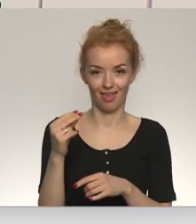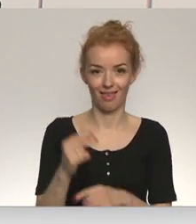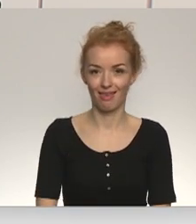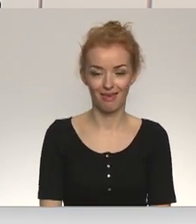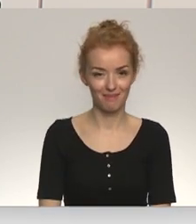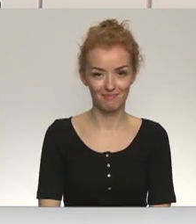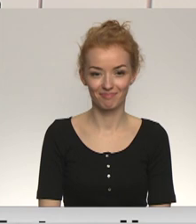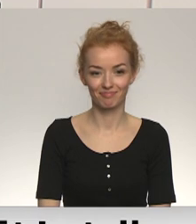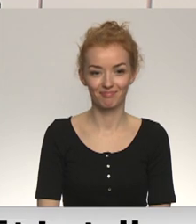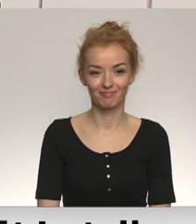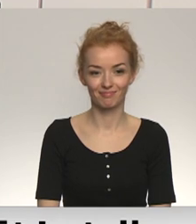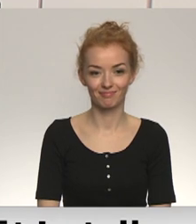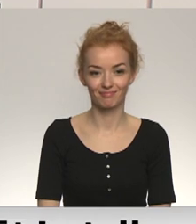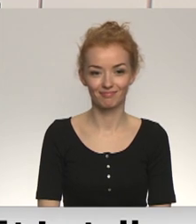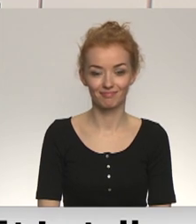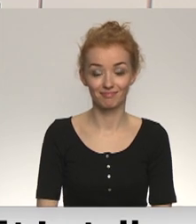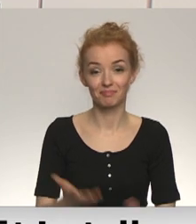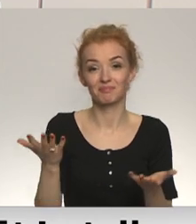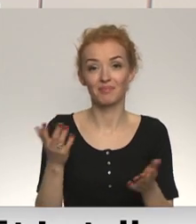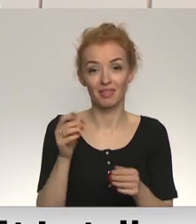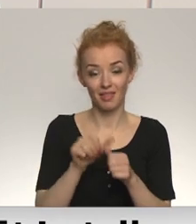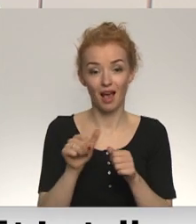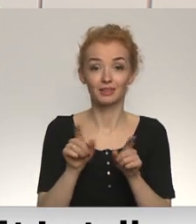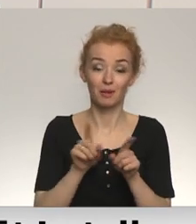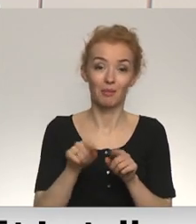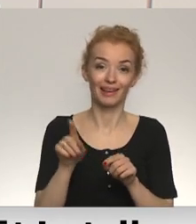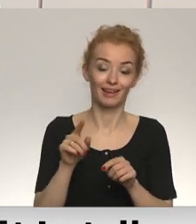Nav. Nē. Bet nu, te ir jauki.